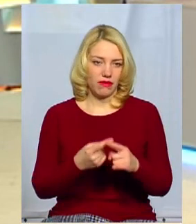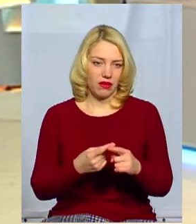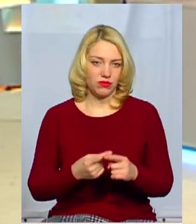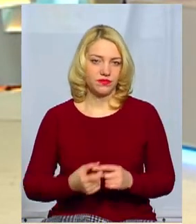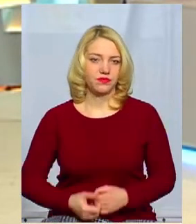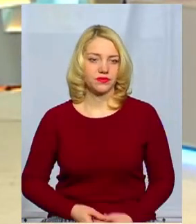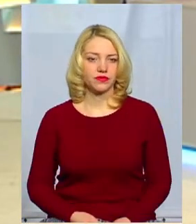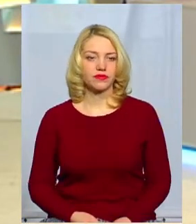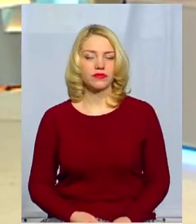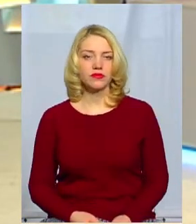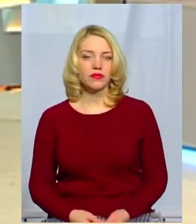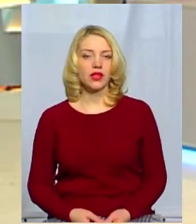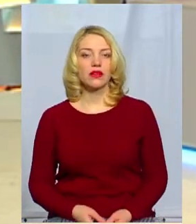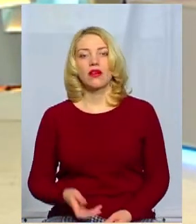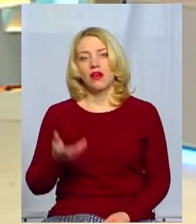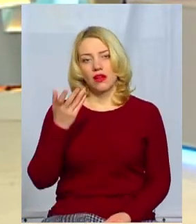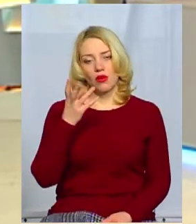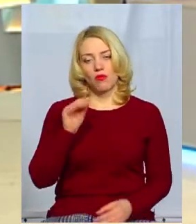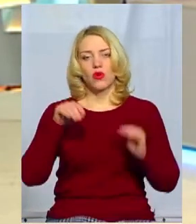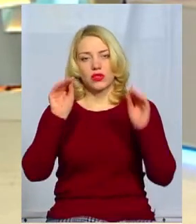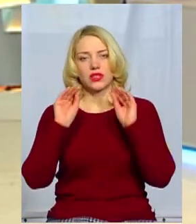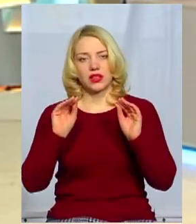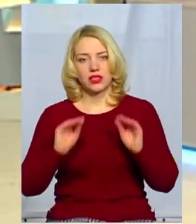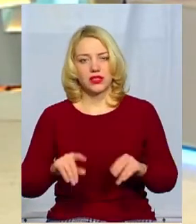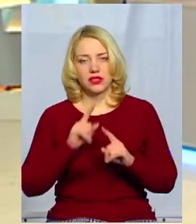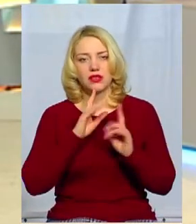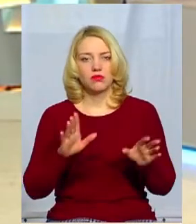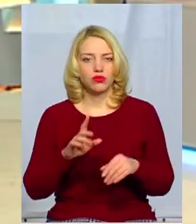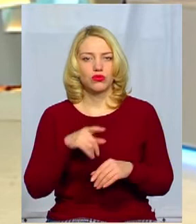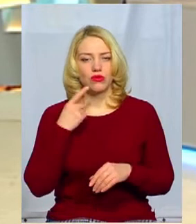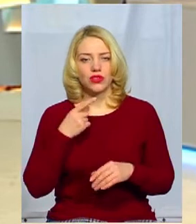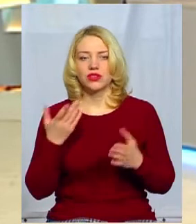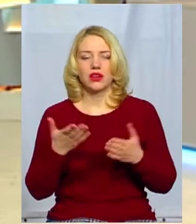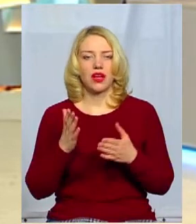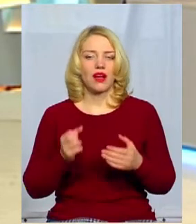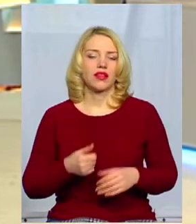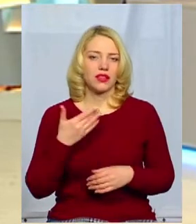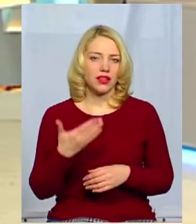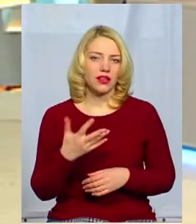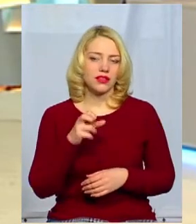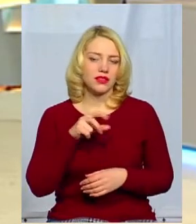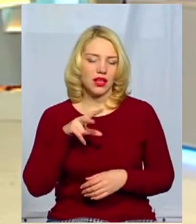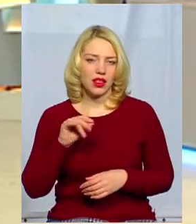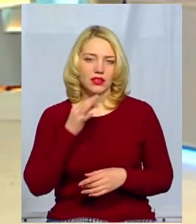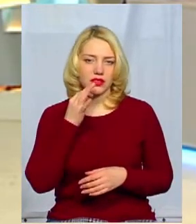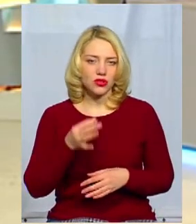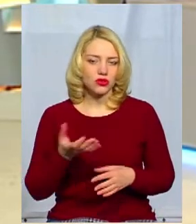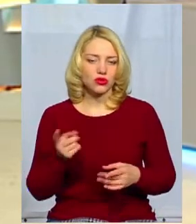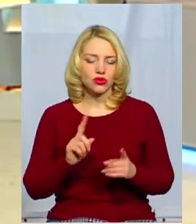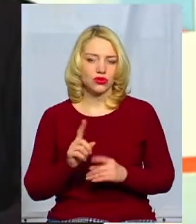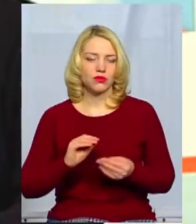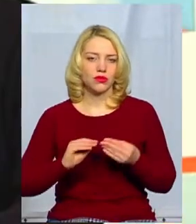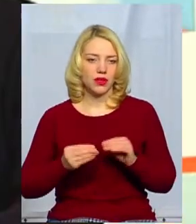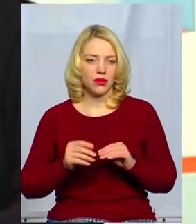служб? По статистиці не буду говорити, яка кількість, але скажу, що проблеми